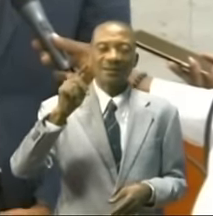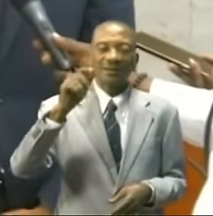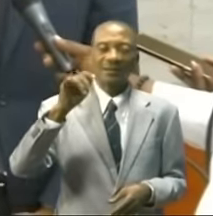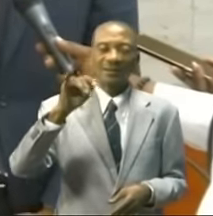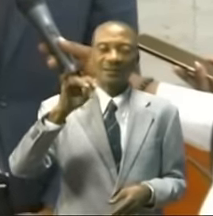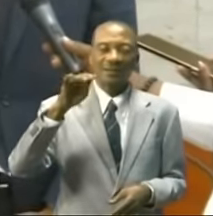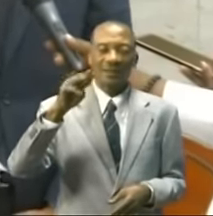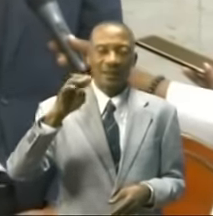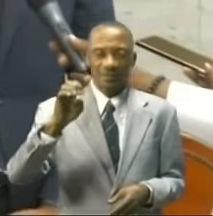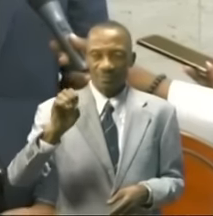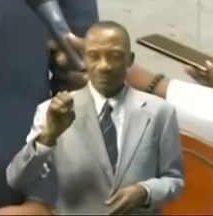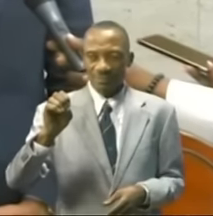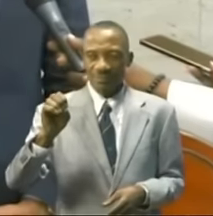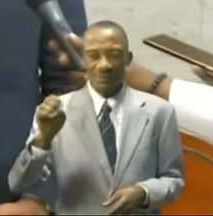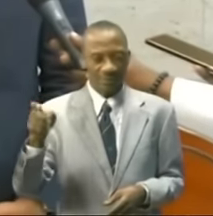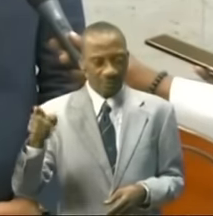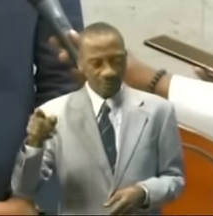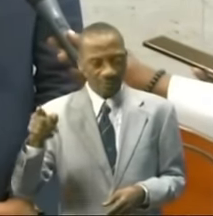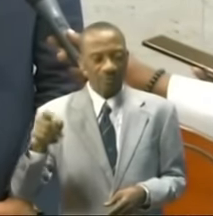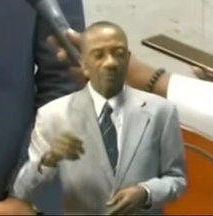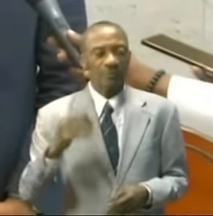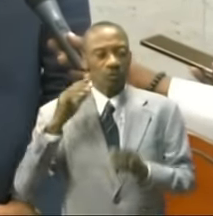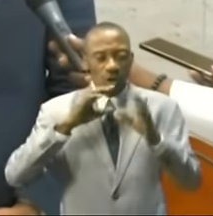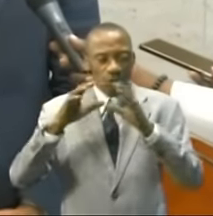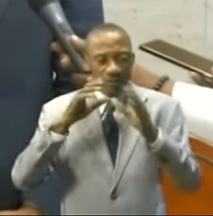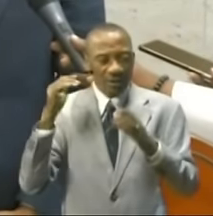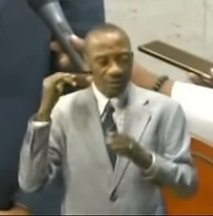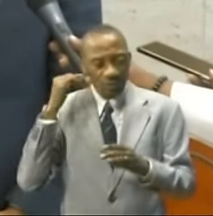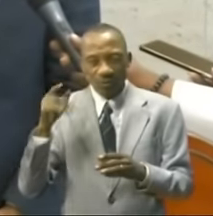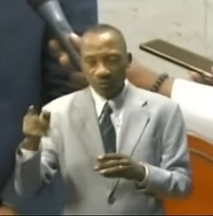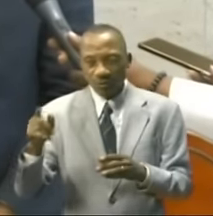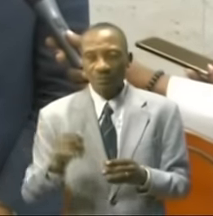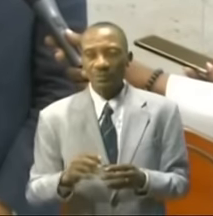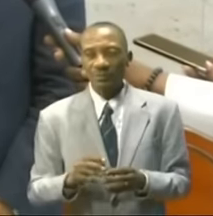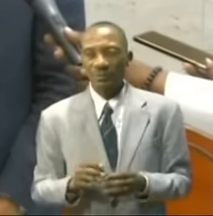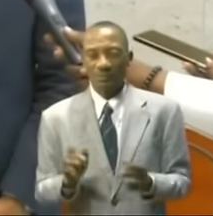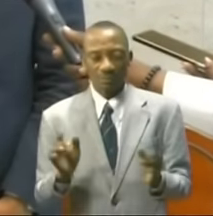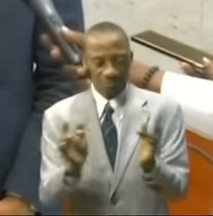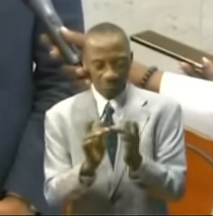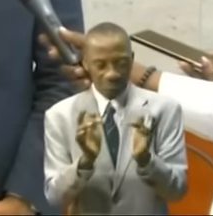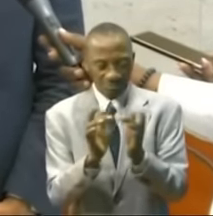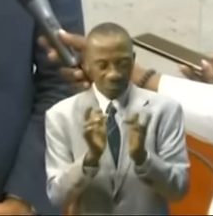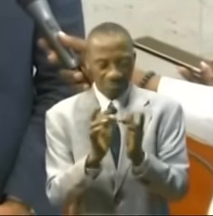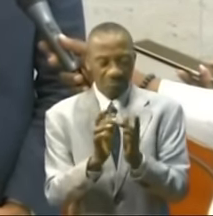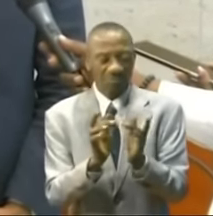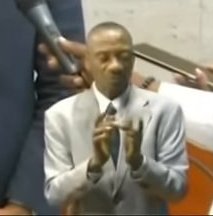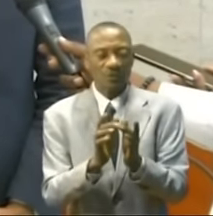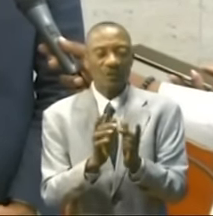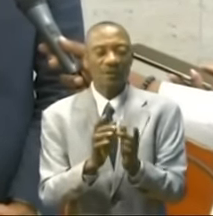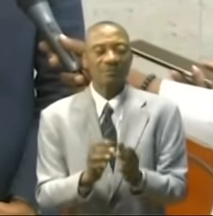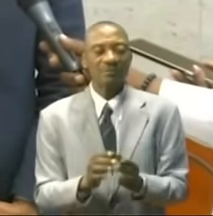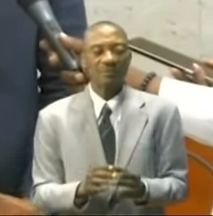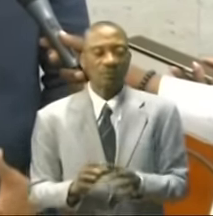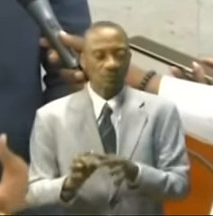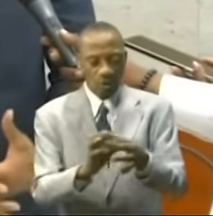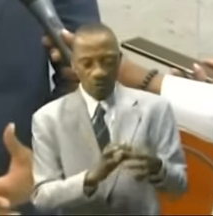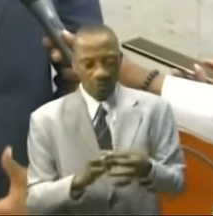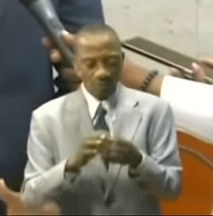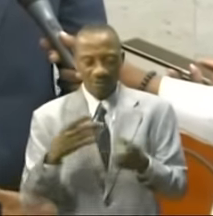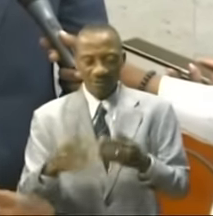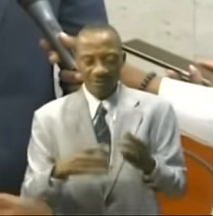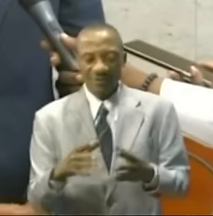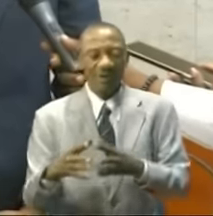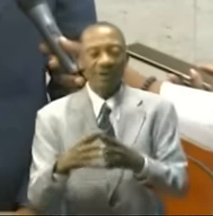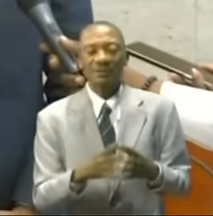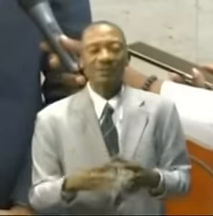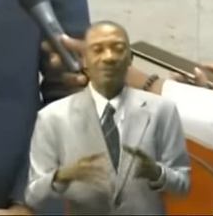de modernisation que nous allons analyser pour voir dans quelle mesure, dans le cadre du partenariat qui nous lie, comment on va construire quelque chose de